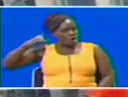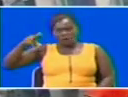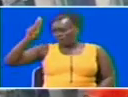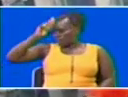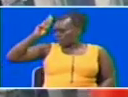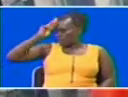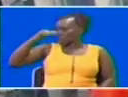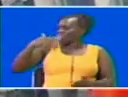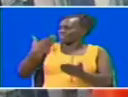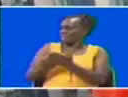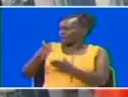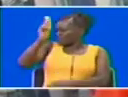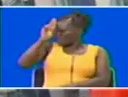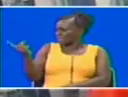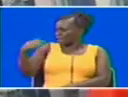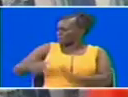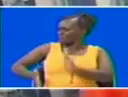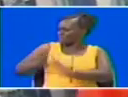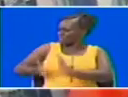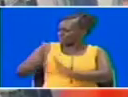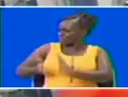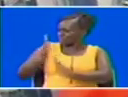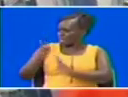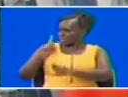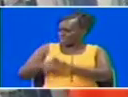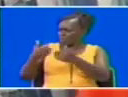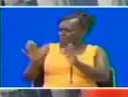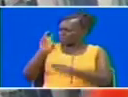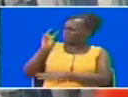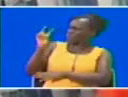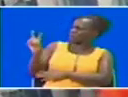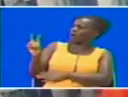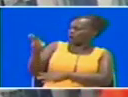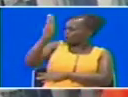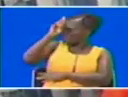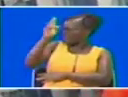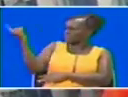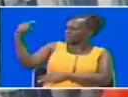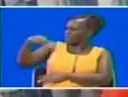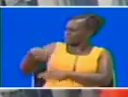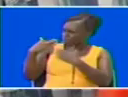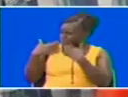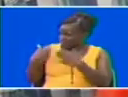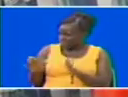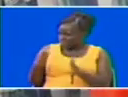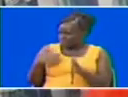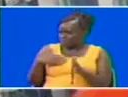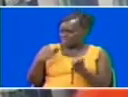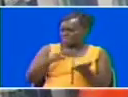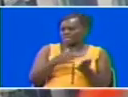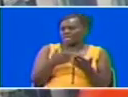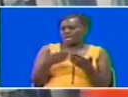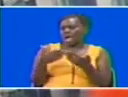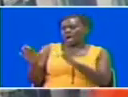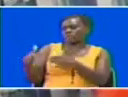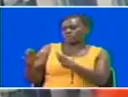kitu nawashukuru, wamekuja haraka sana. Na wakati nimechungulia kwa dirisha nikaona ni polisi wamekuja, ndio nikatokea nje na pia wananchi